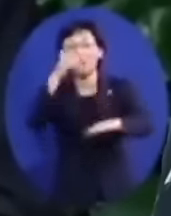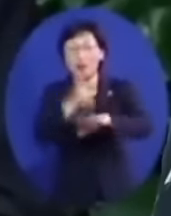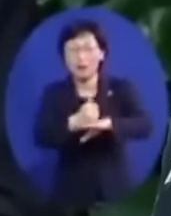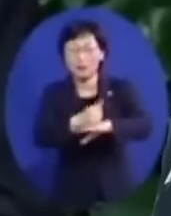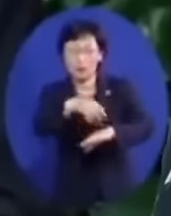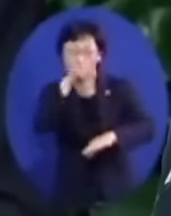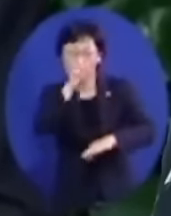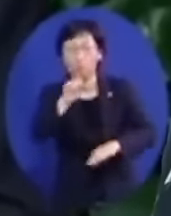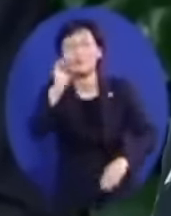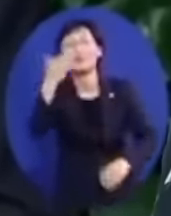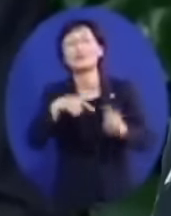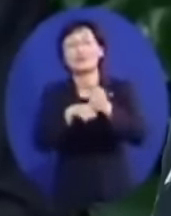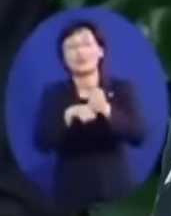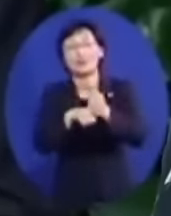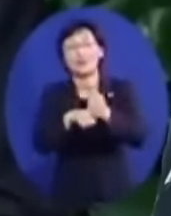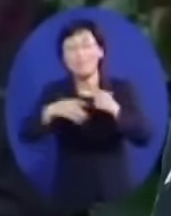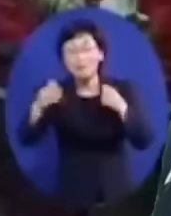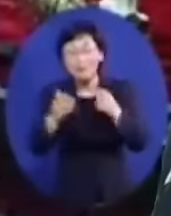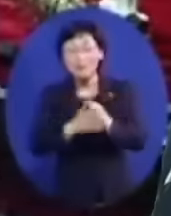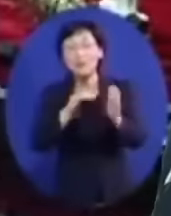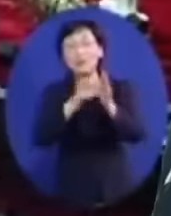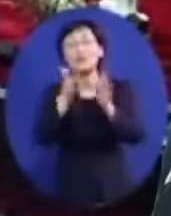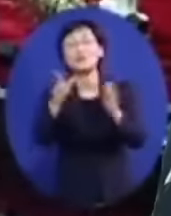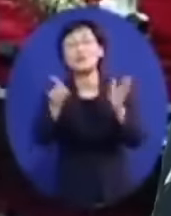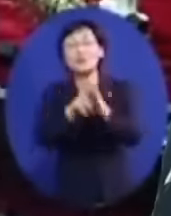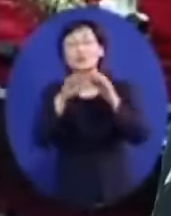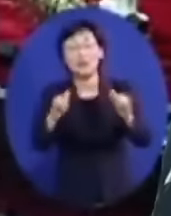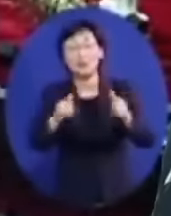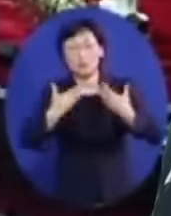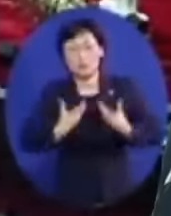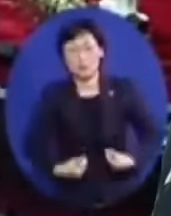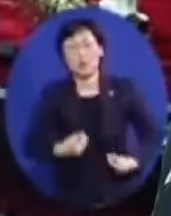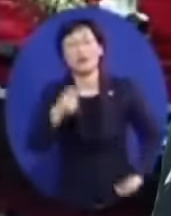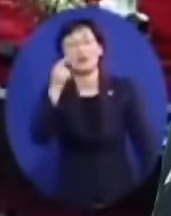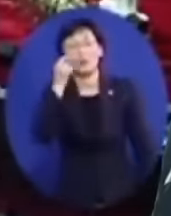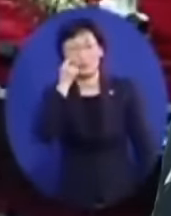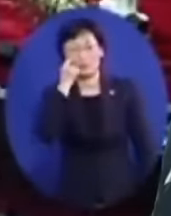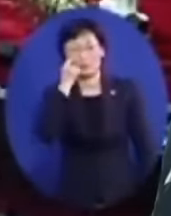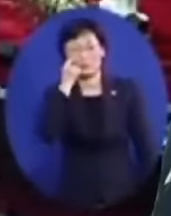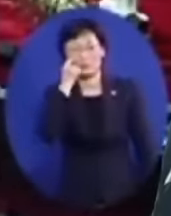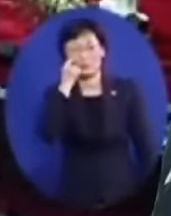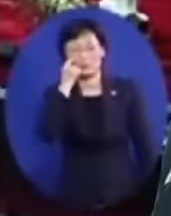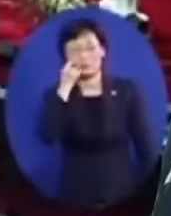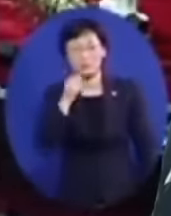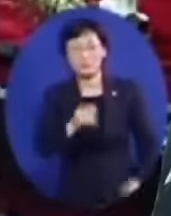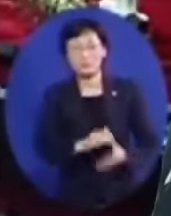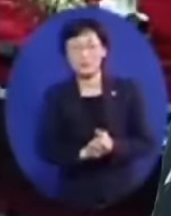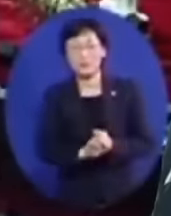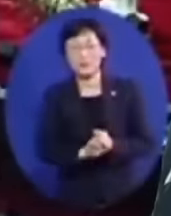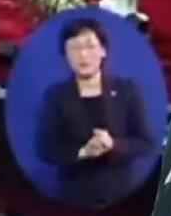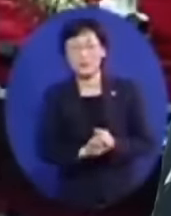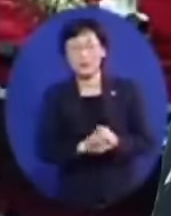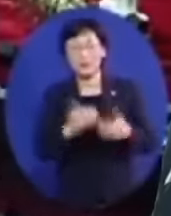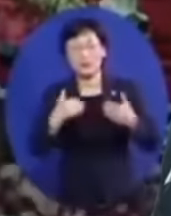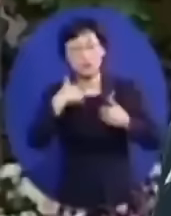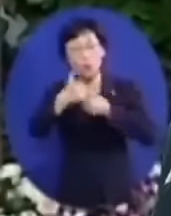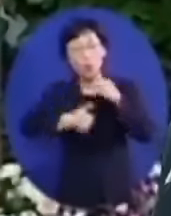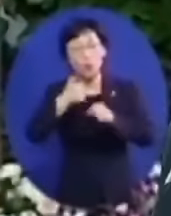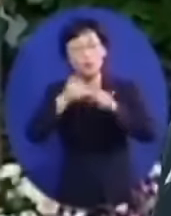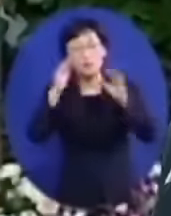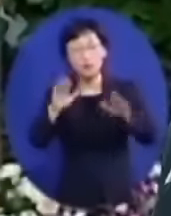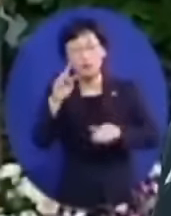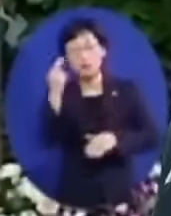된다. 그렇기 때문에 예수 믿는 사람은 절망할 수 없습니다. 저는 지나간 50여 년의